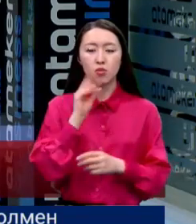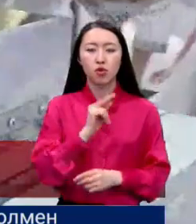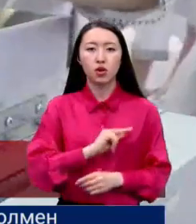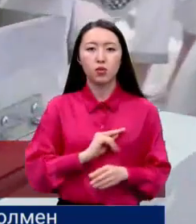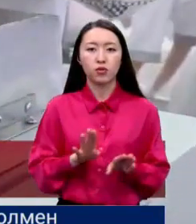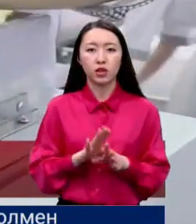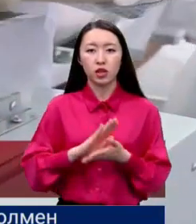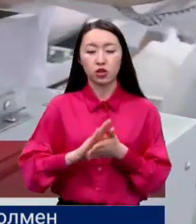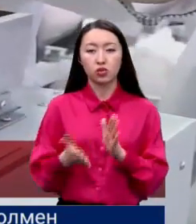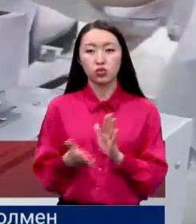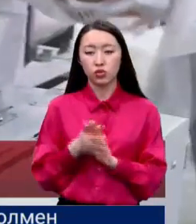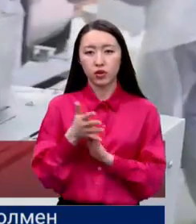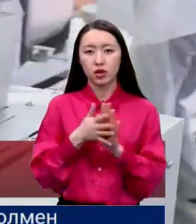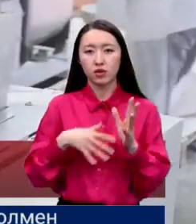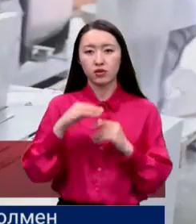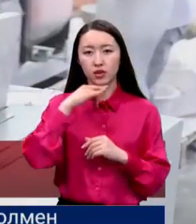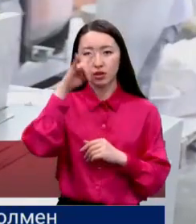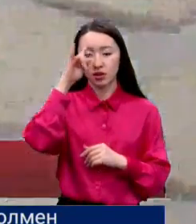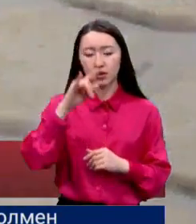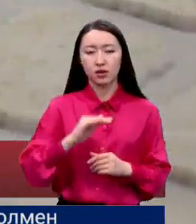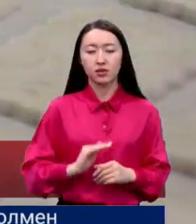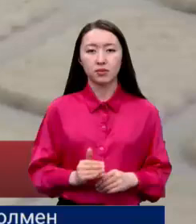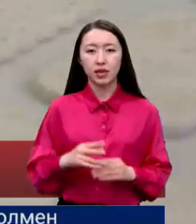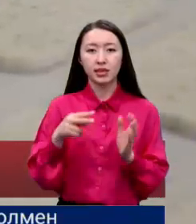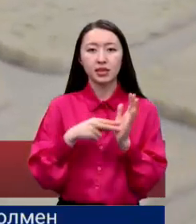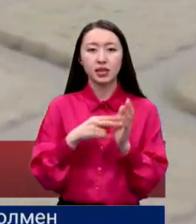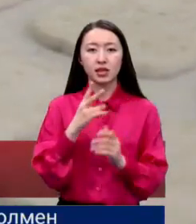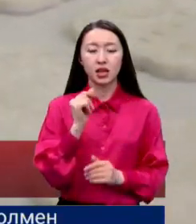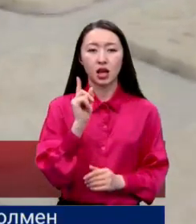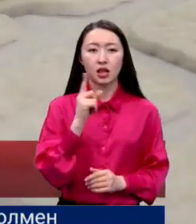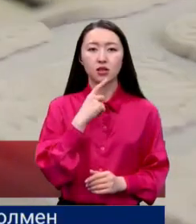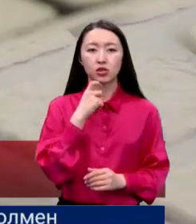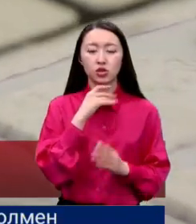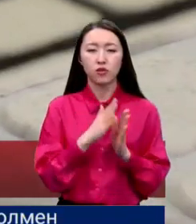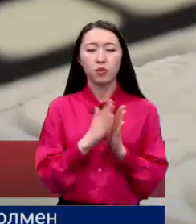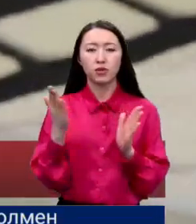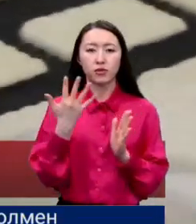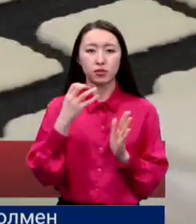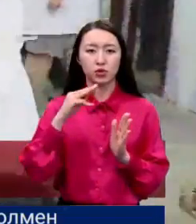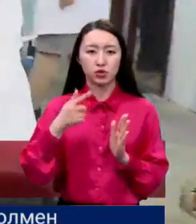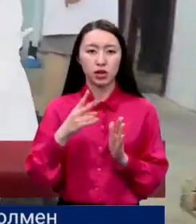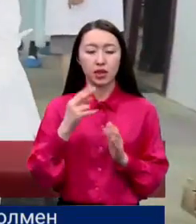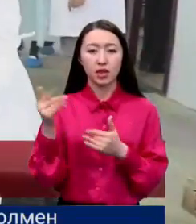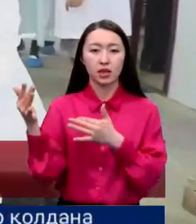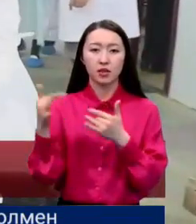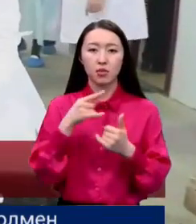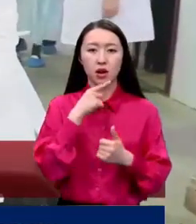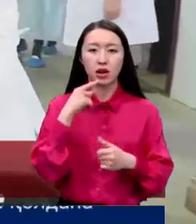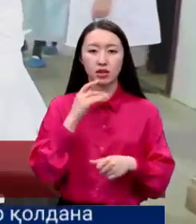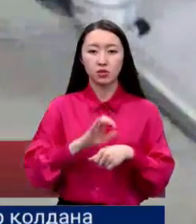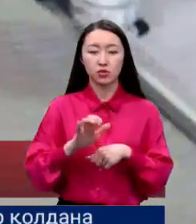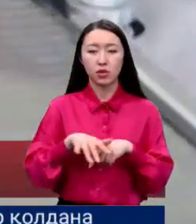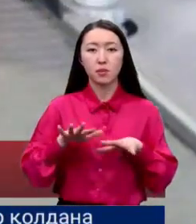говорят казахстанские предприниматели. Цена за килограмм сахара уже превысила 500 тенге. При наплыве российской продукции